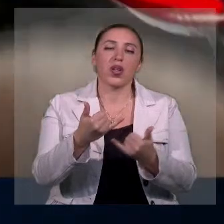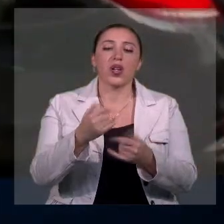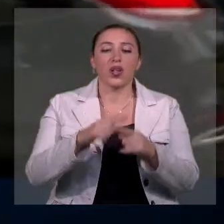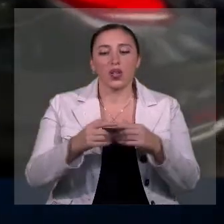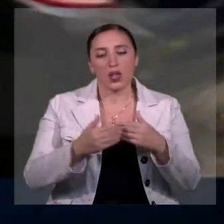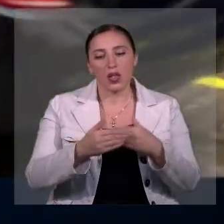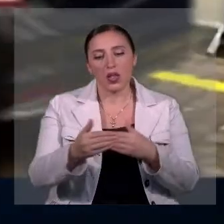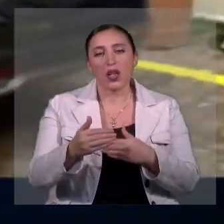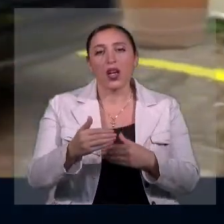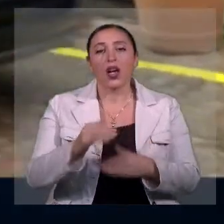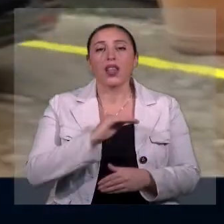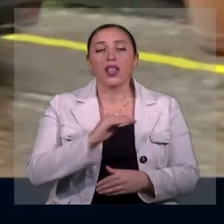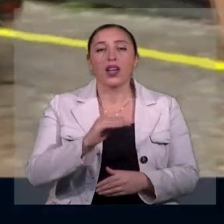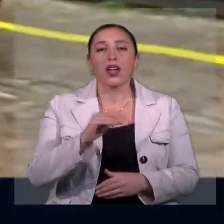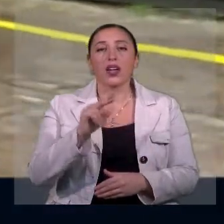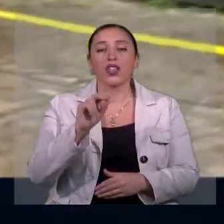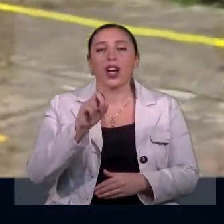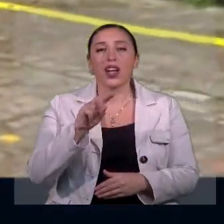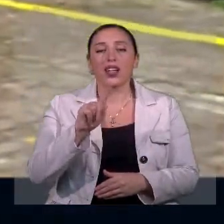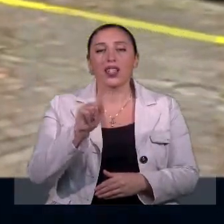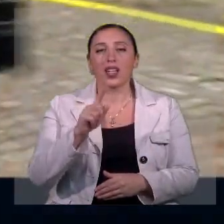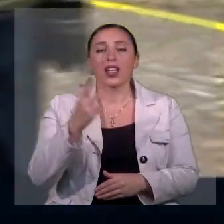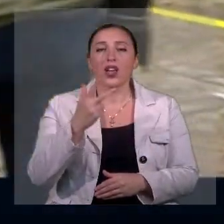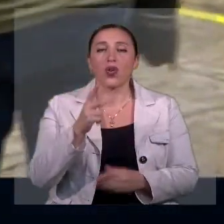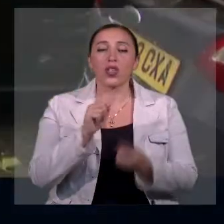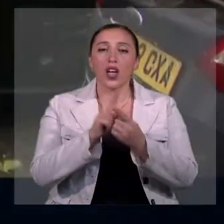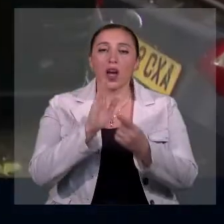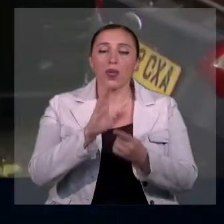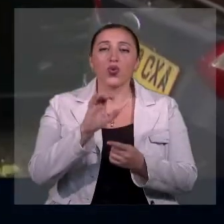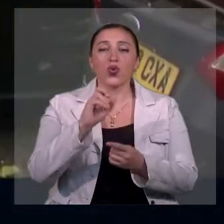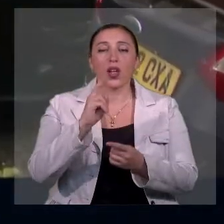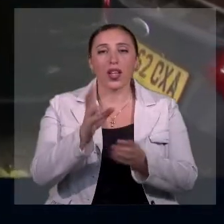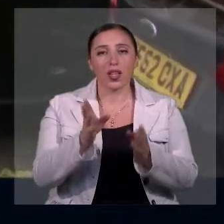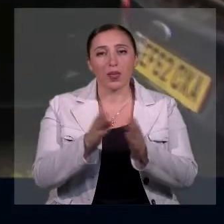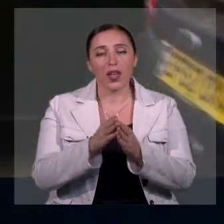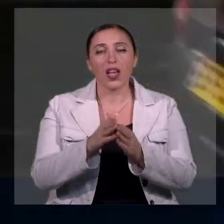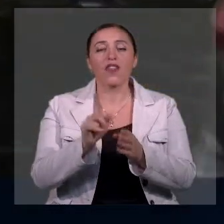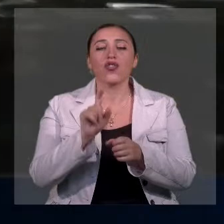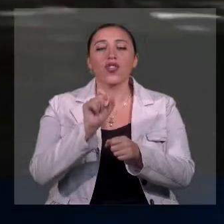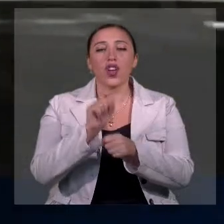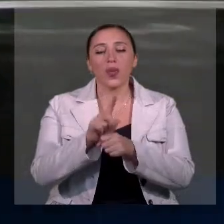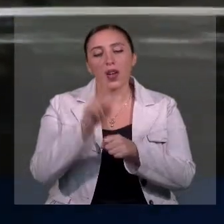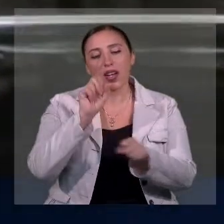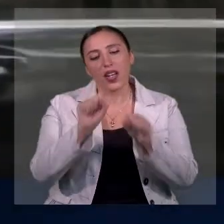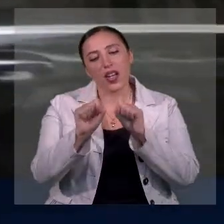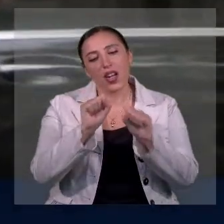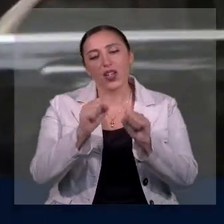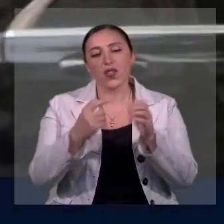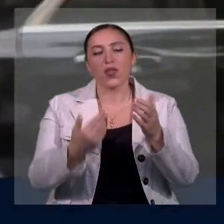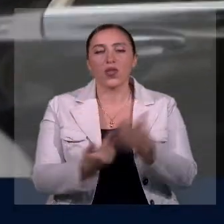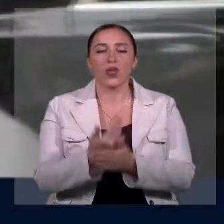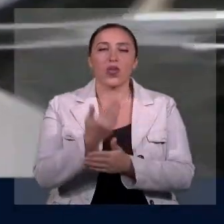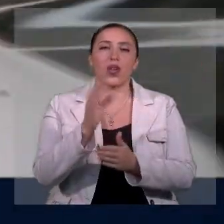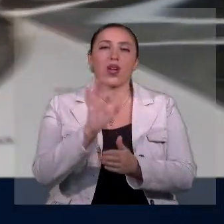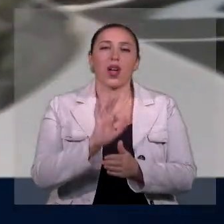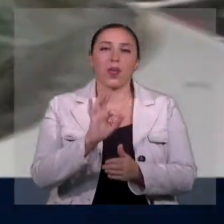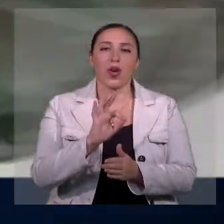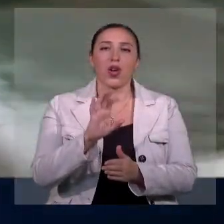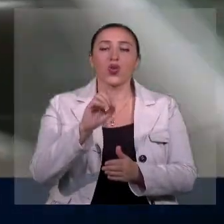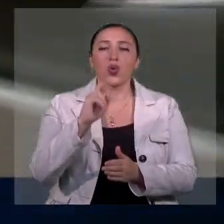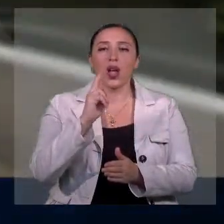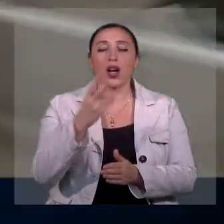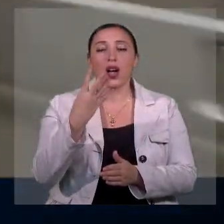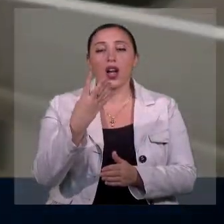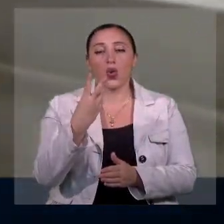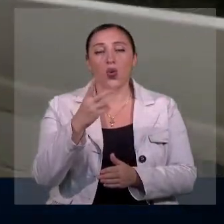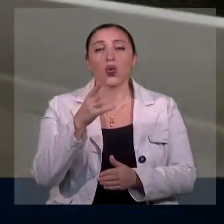առաջիկայում թագավոր Չարլզ III-ը կհանդիպի Սունակի հետ, նրան պաշտոնապես հանձնարարելով կառավարություն ձևավորել։ Սունակը 42